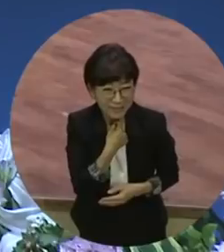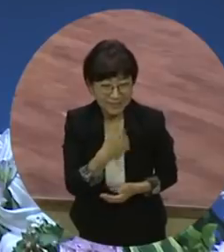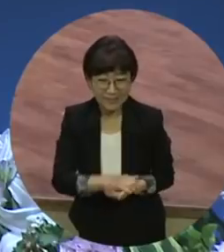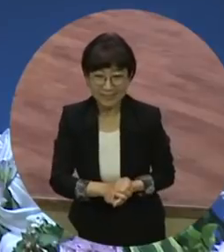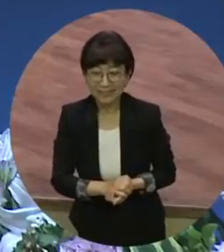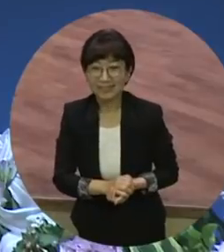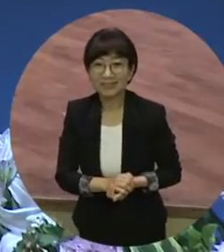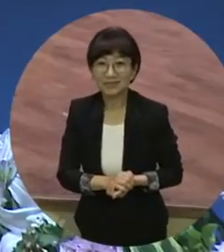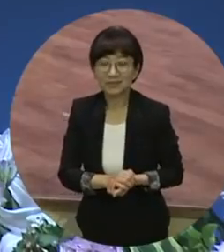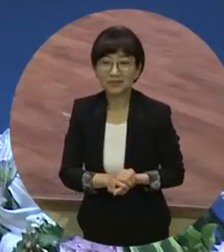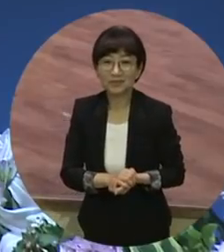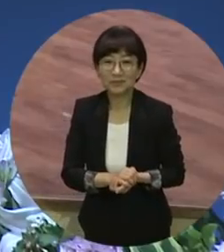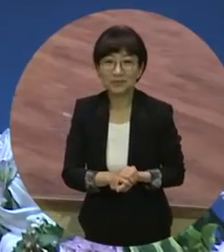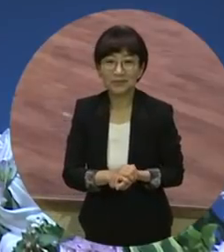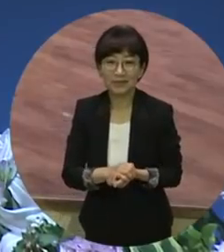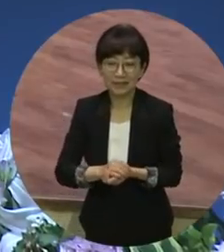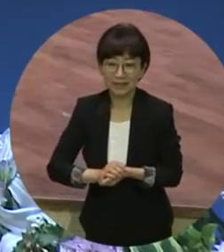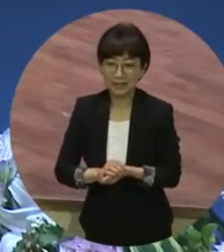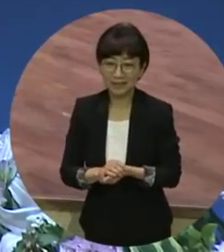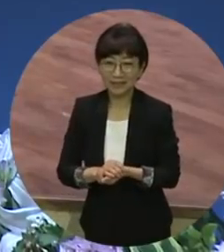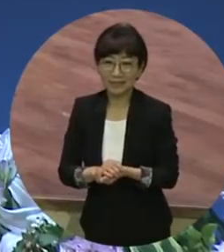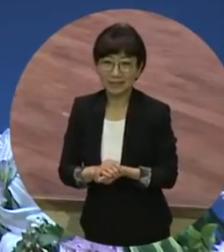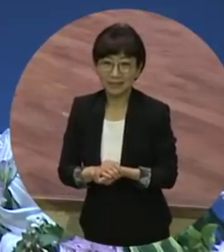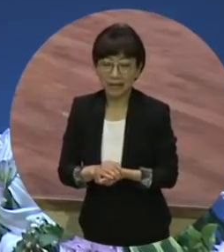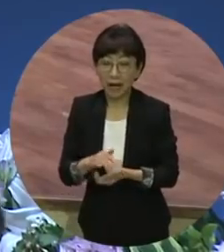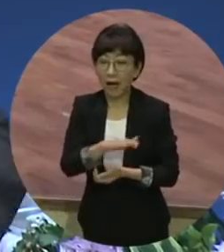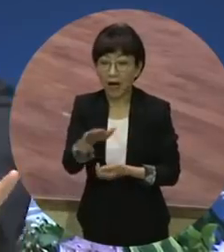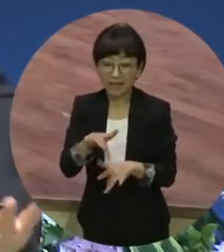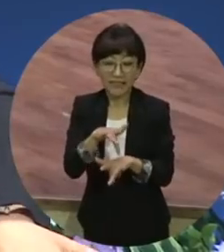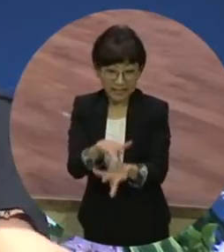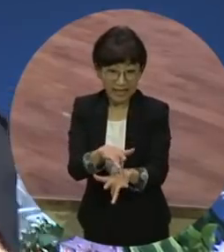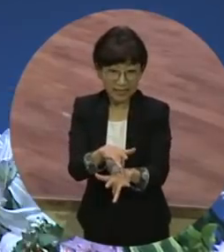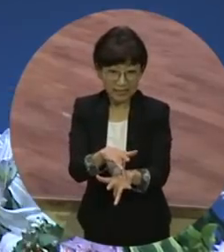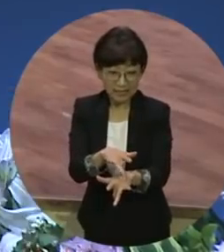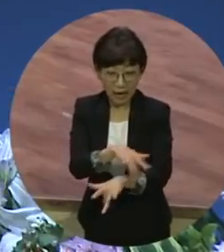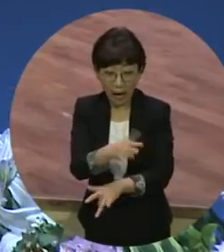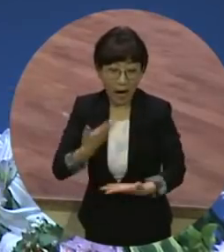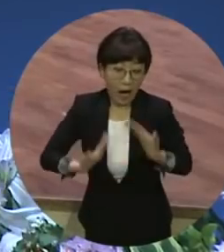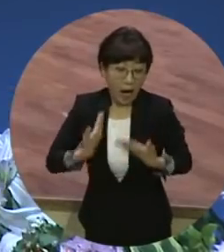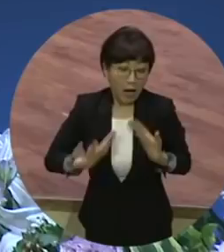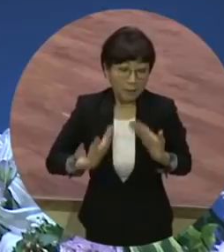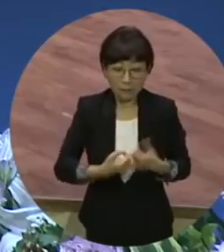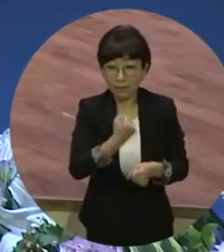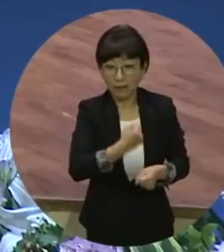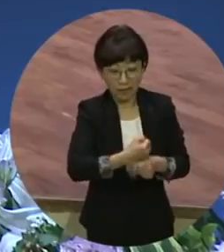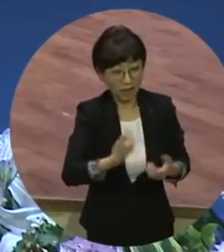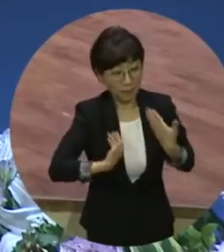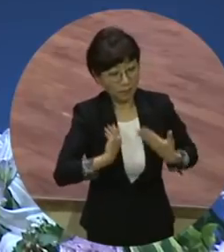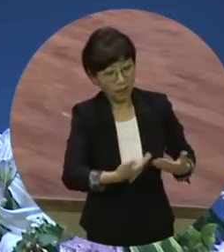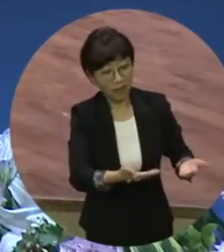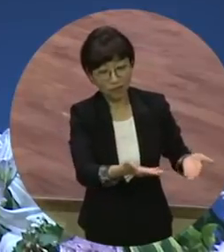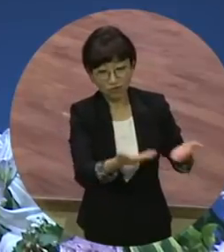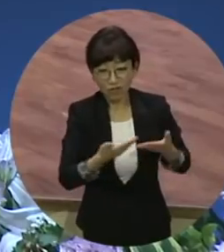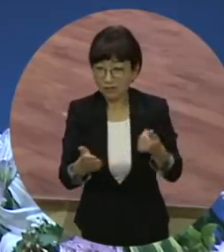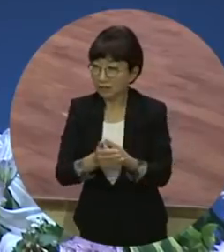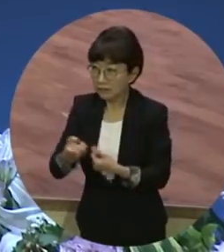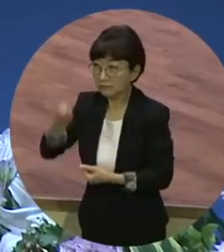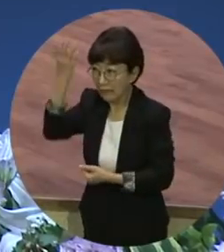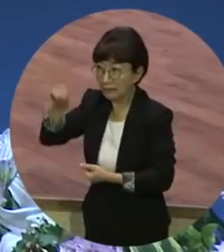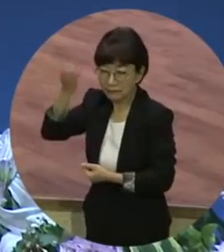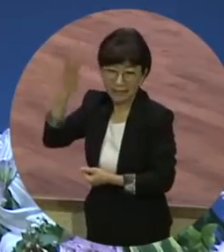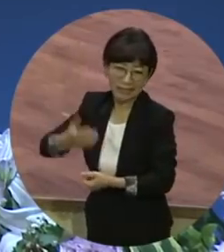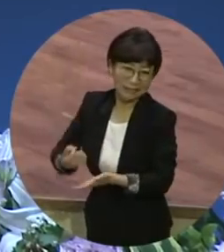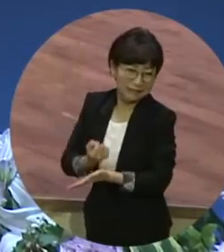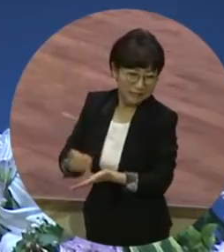얘기하죠. 근데 사단이 너무 바쁘게 해요. 너무 분주하게 합니다. 저문의 목사님